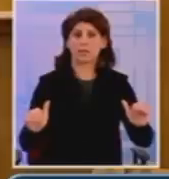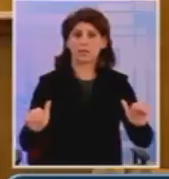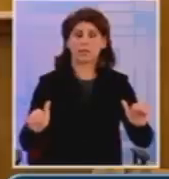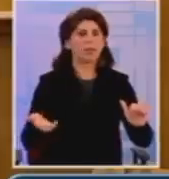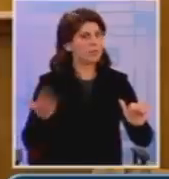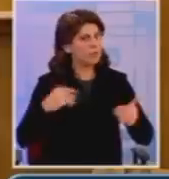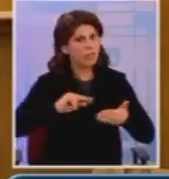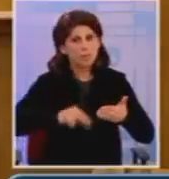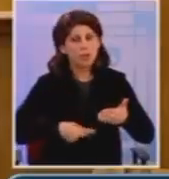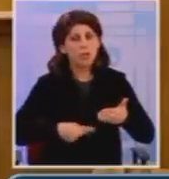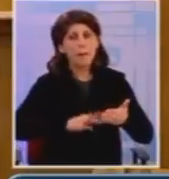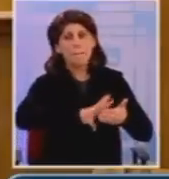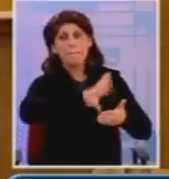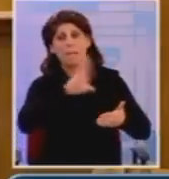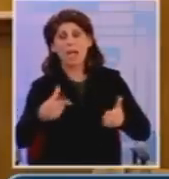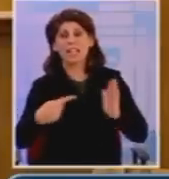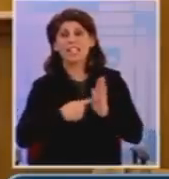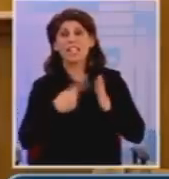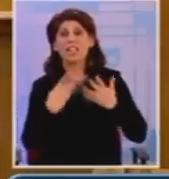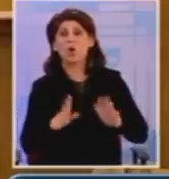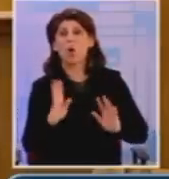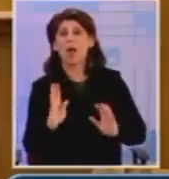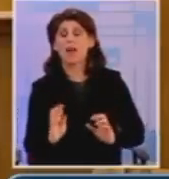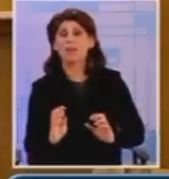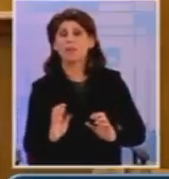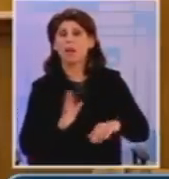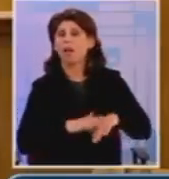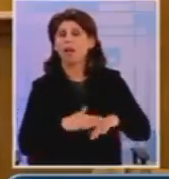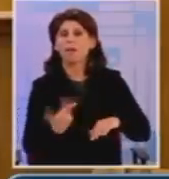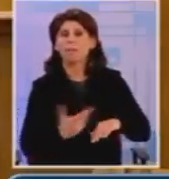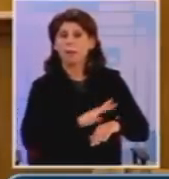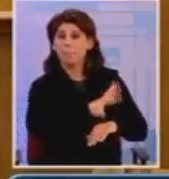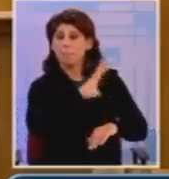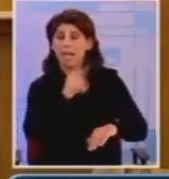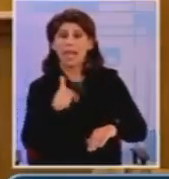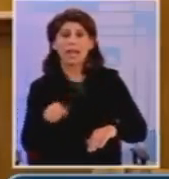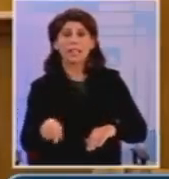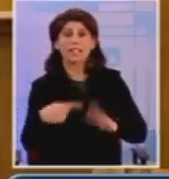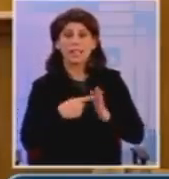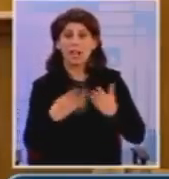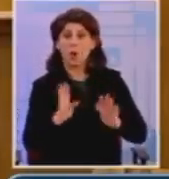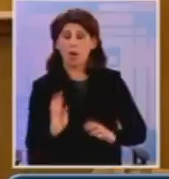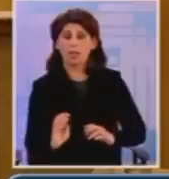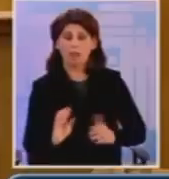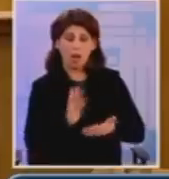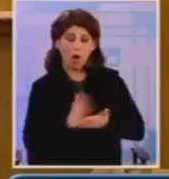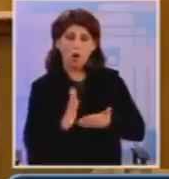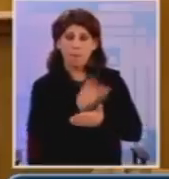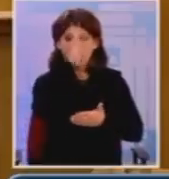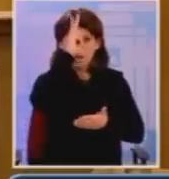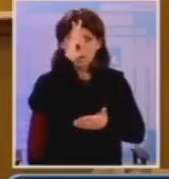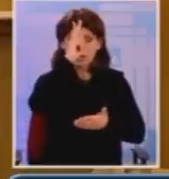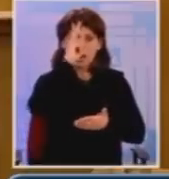δεν υπογράφηκε μέχρι το 1990 εξαιτίας της έως τότε διχοτόμησης της Γερμανίας.